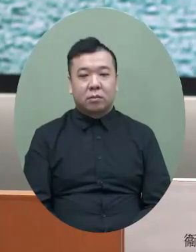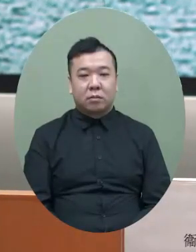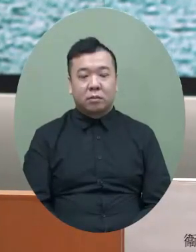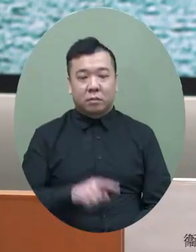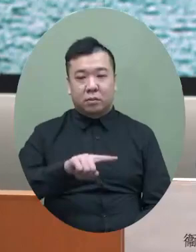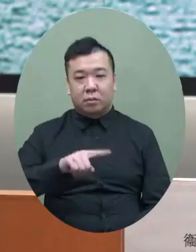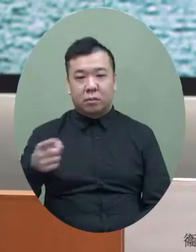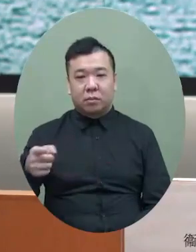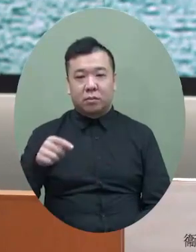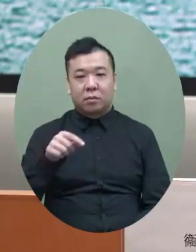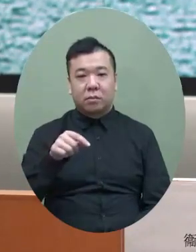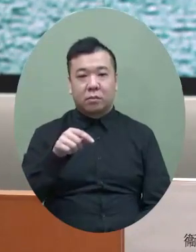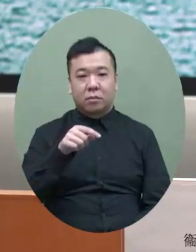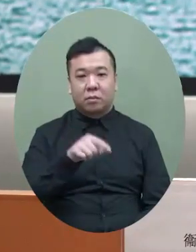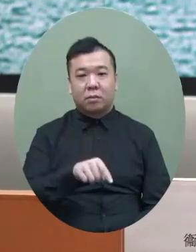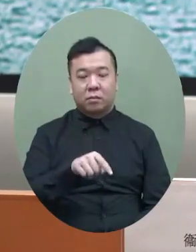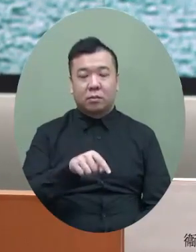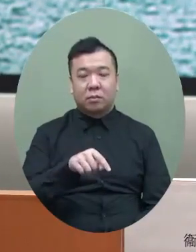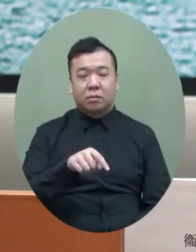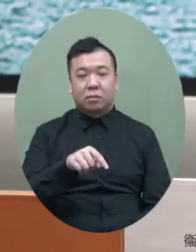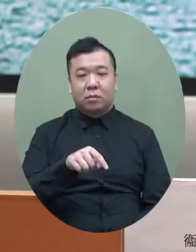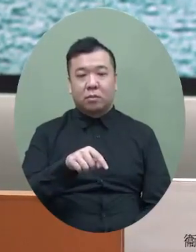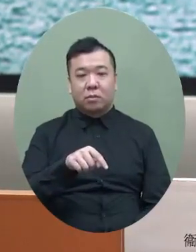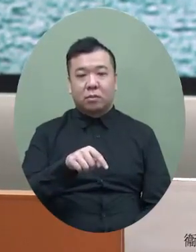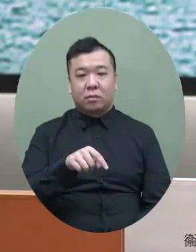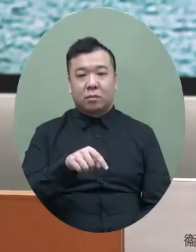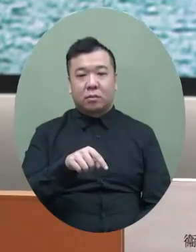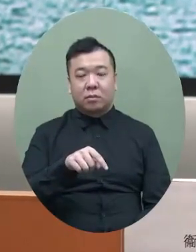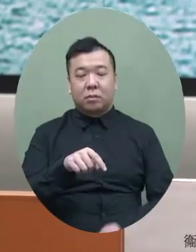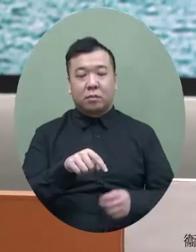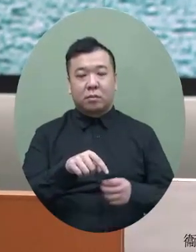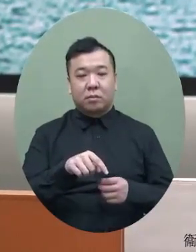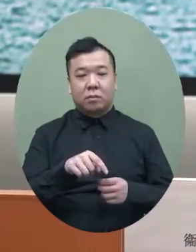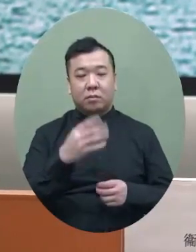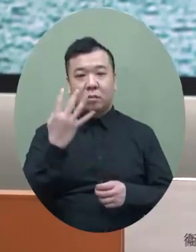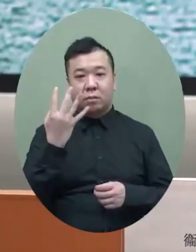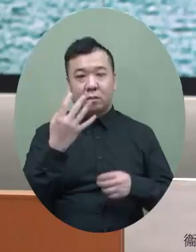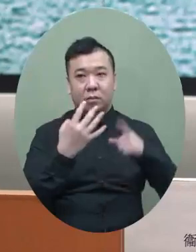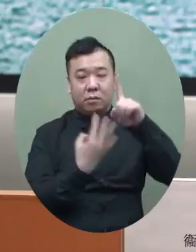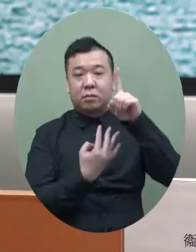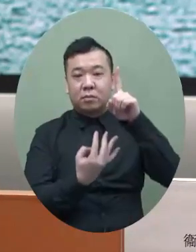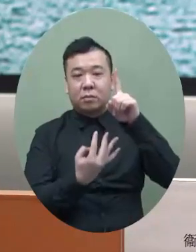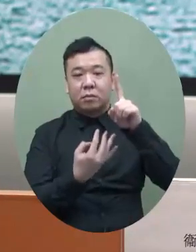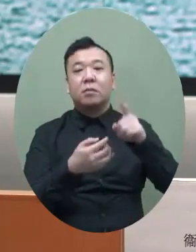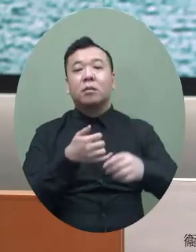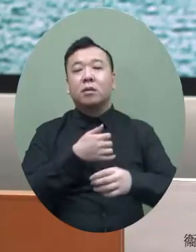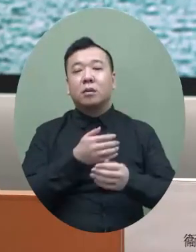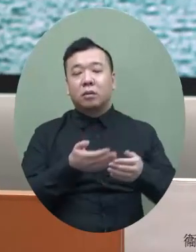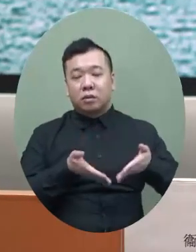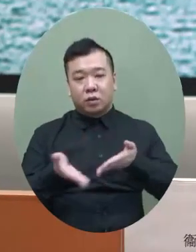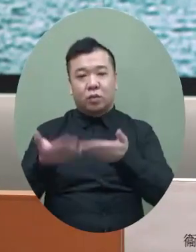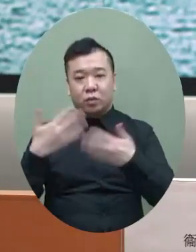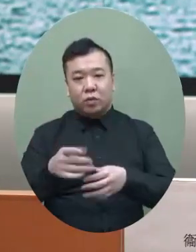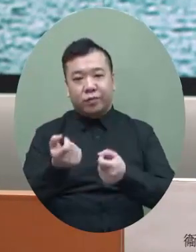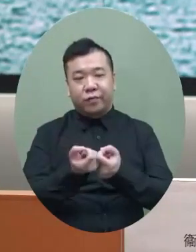另外一個都係當時就即係四號就係已經去咗嗰個